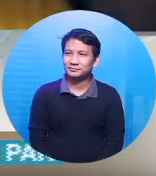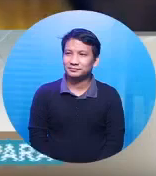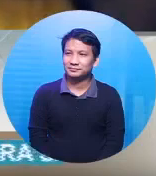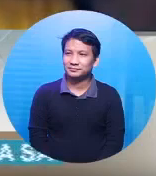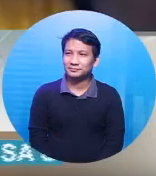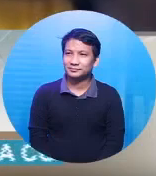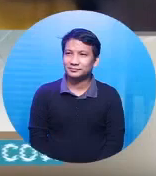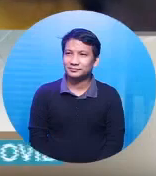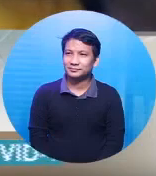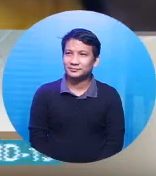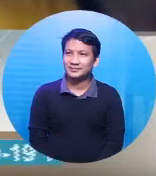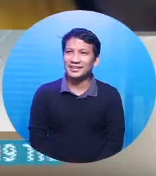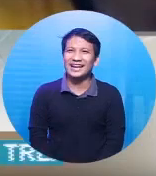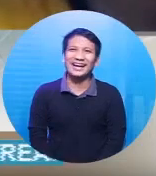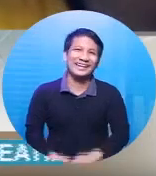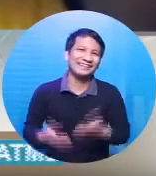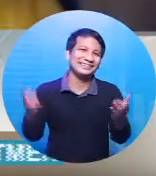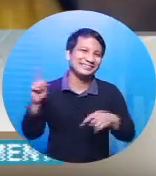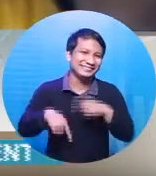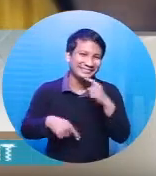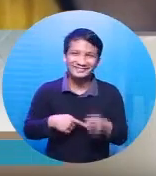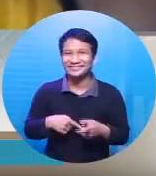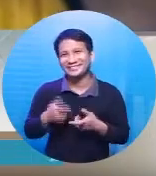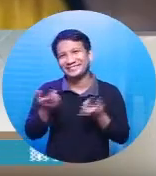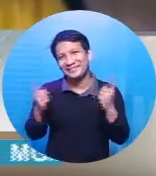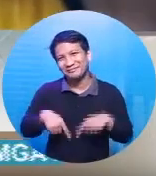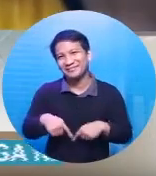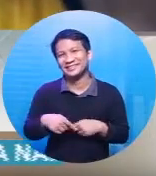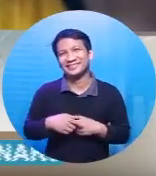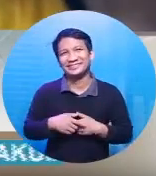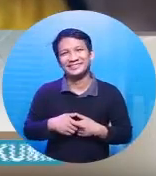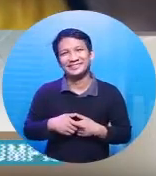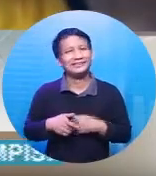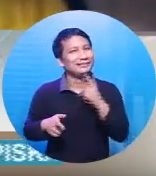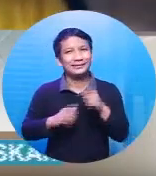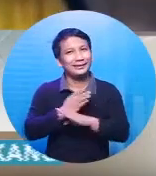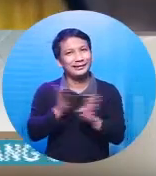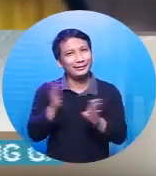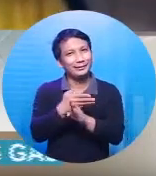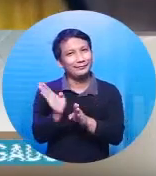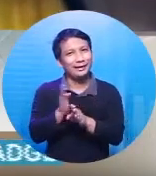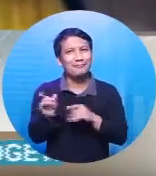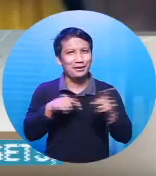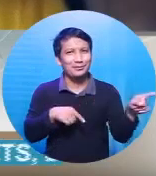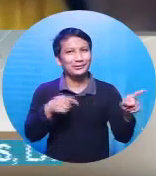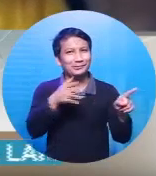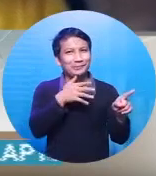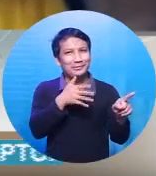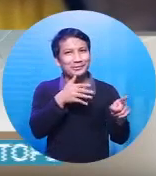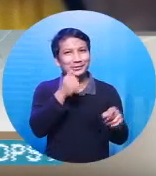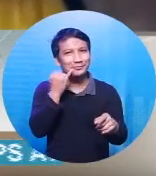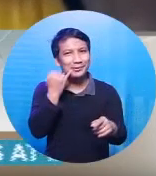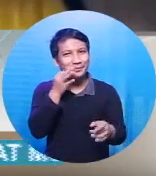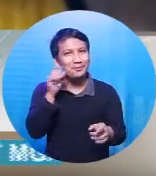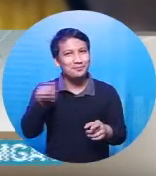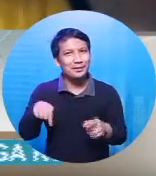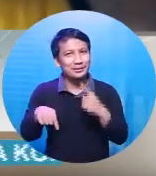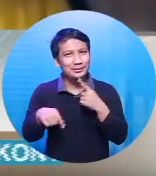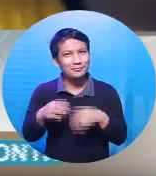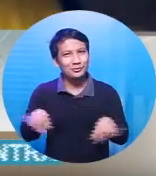Kasi po sir, ganito yan eh. Ma'am, hindi. No. Unconditional. Kailan po mag-apologize kayo? Yun po yung usapan eh.